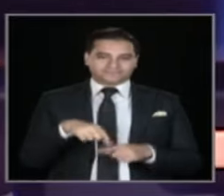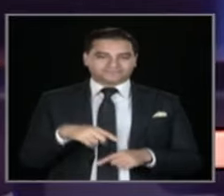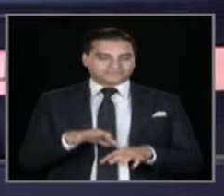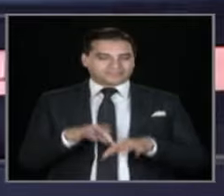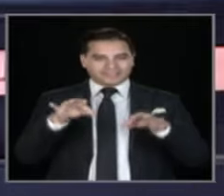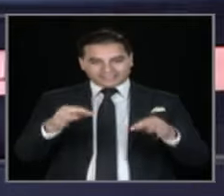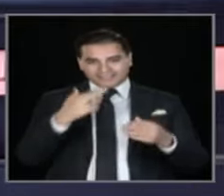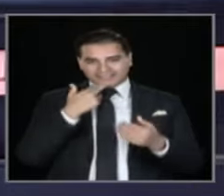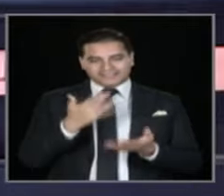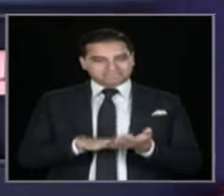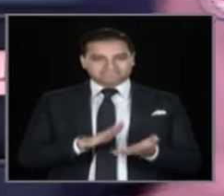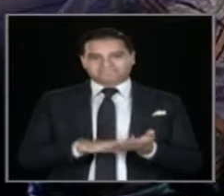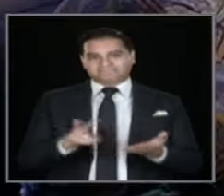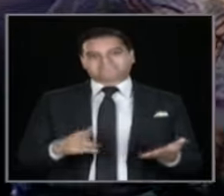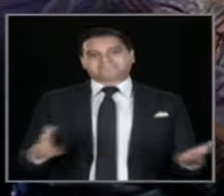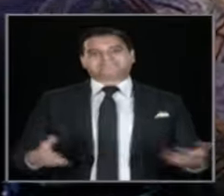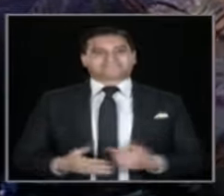رانا ويوسف.